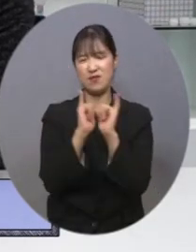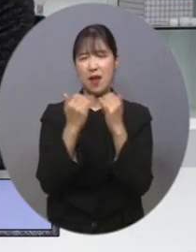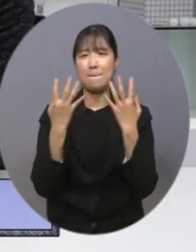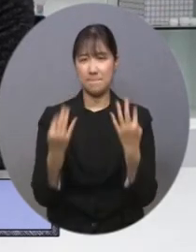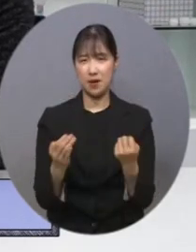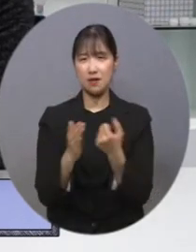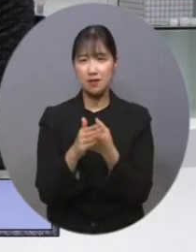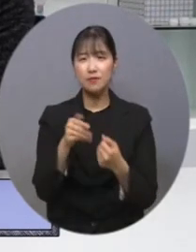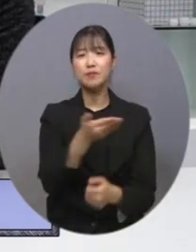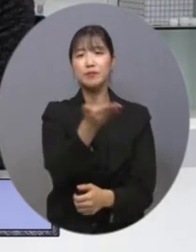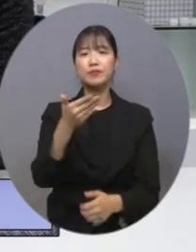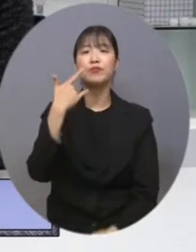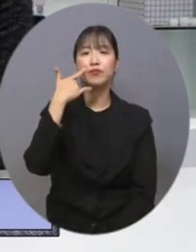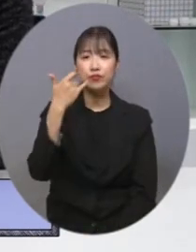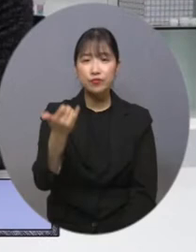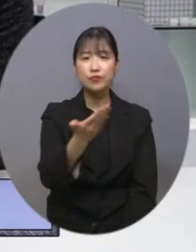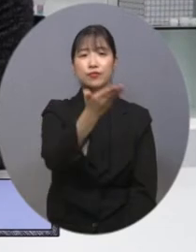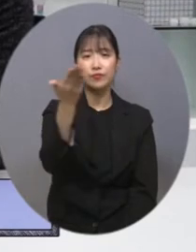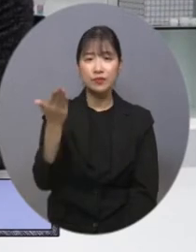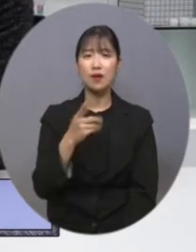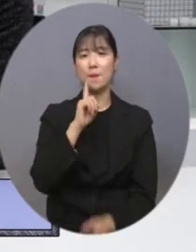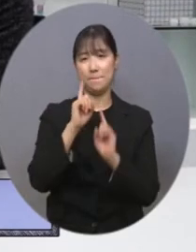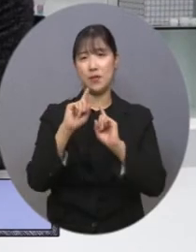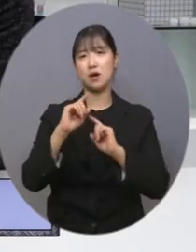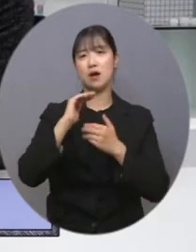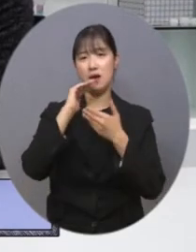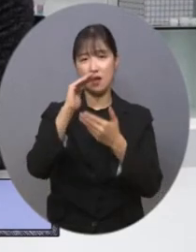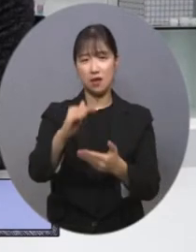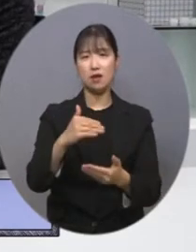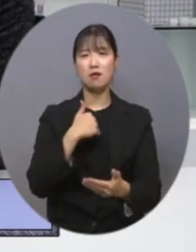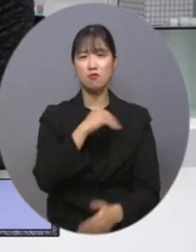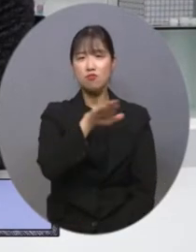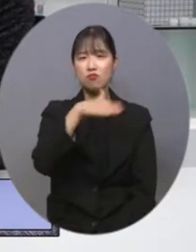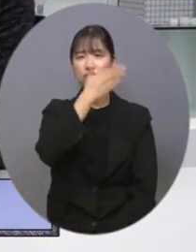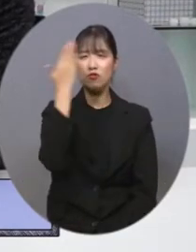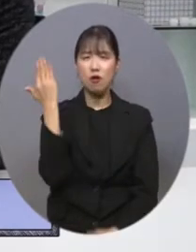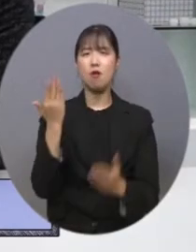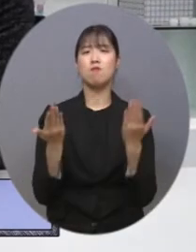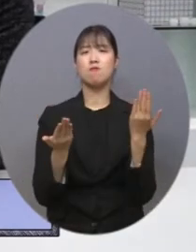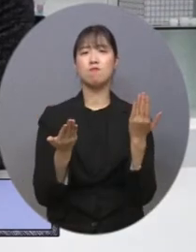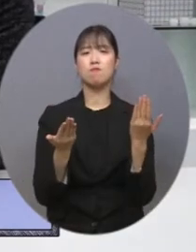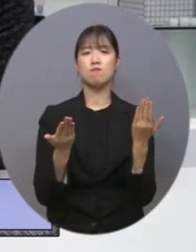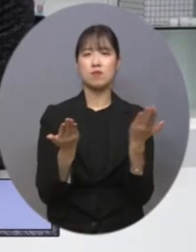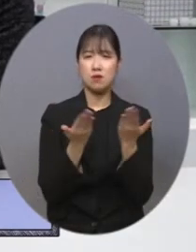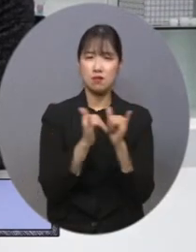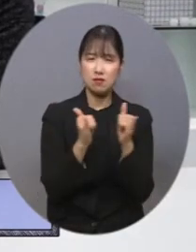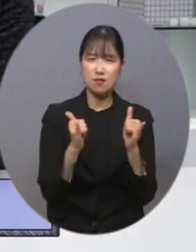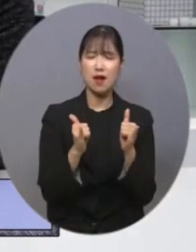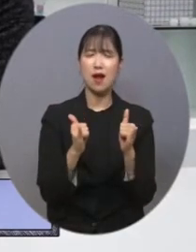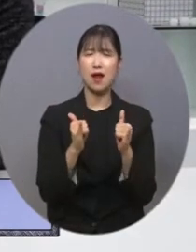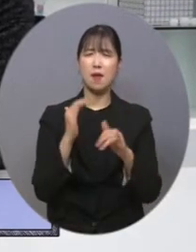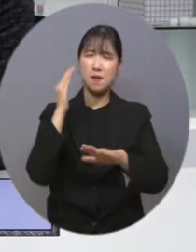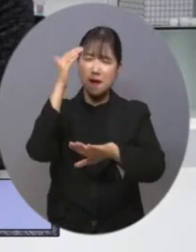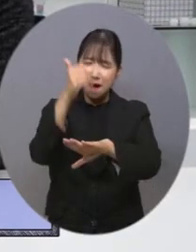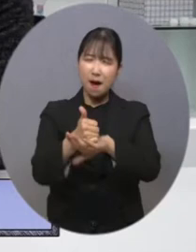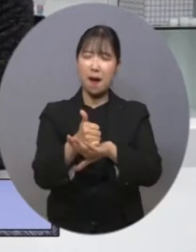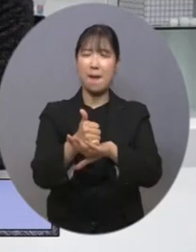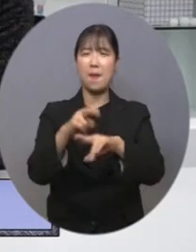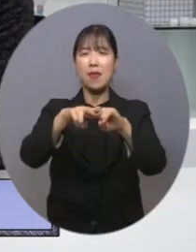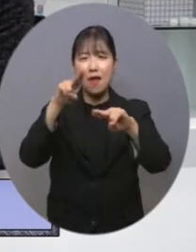그쪽 부모님들한테 그런 말씀을 드렸어요. 우리 젊은 친구들 정년 퇴직할 때까지 한번 다